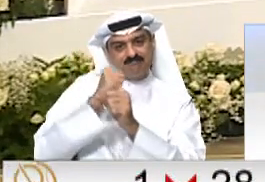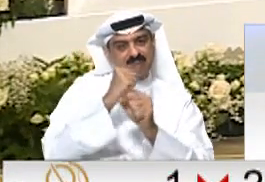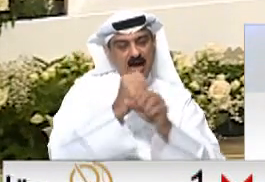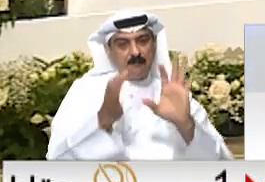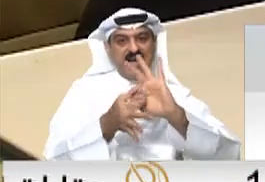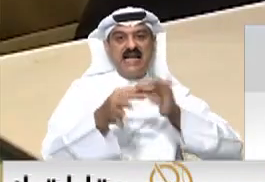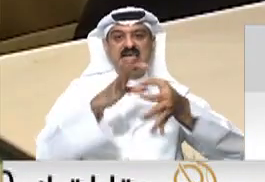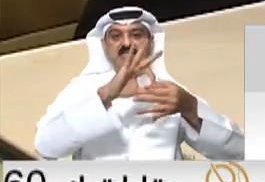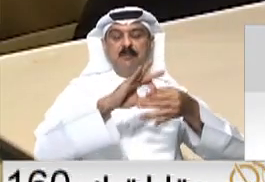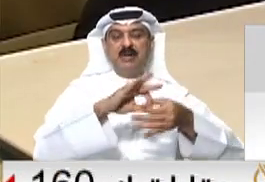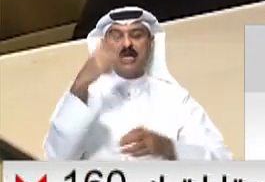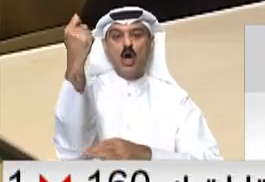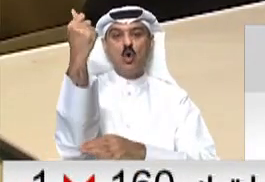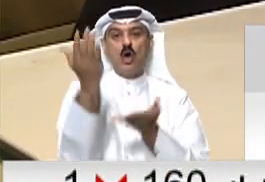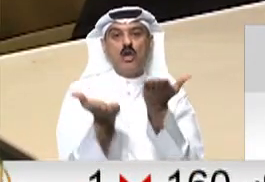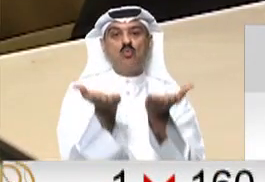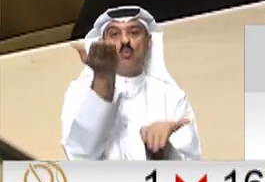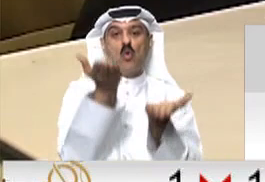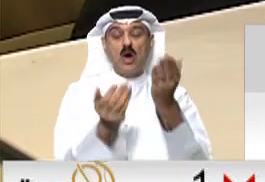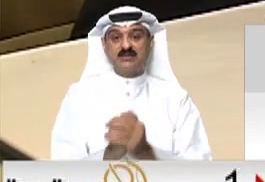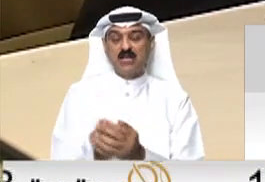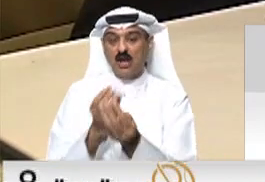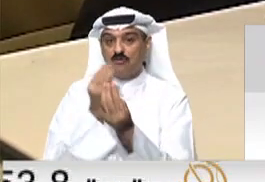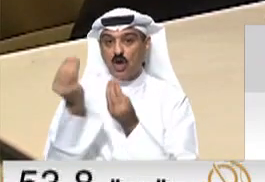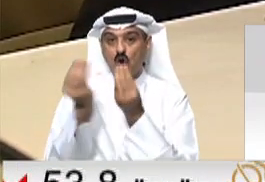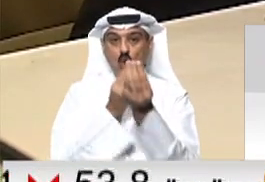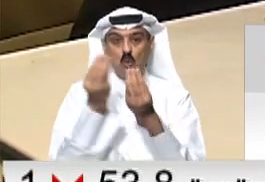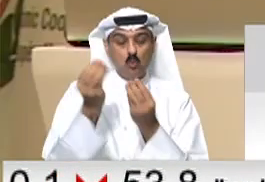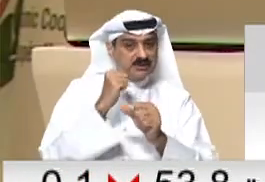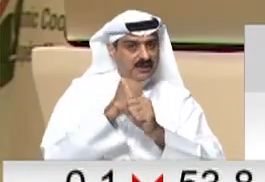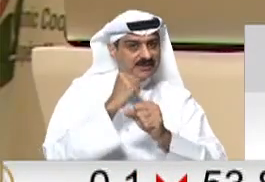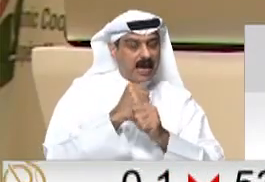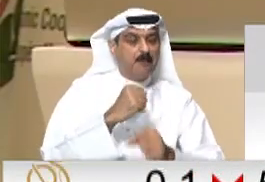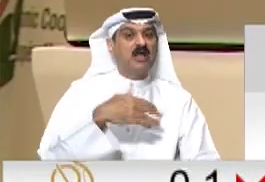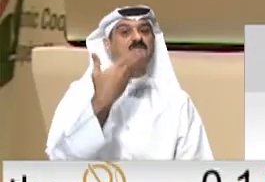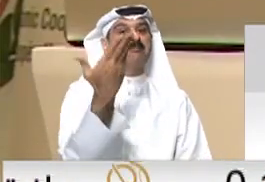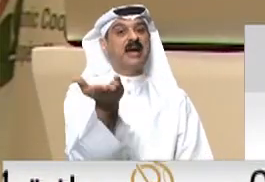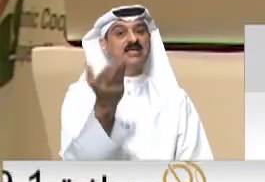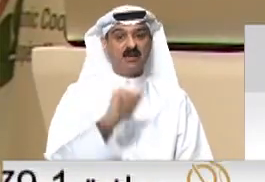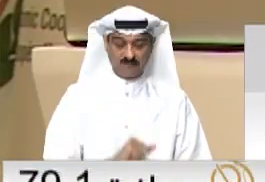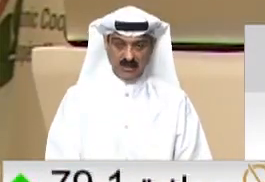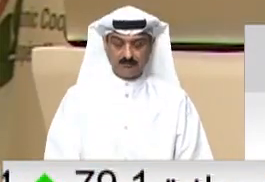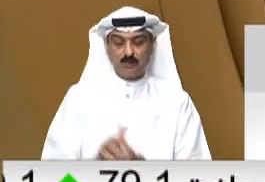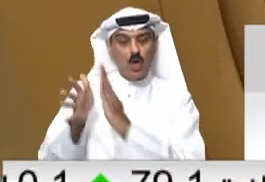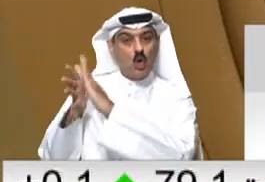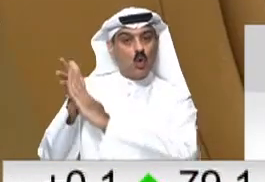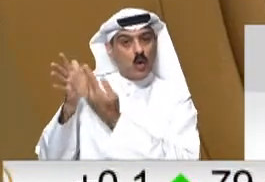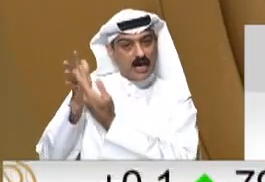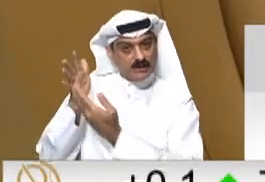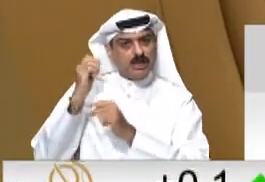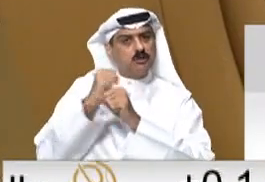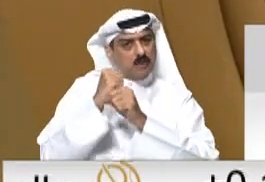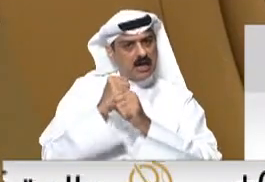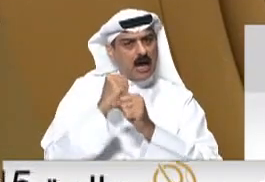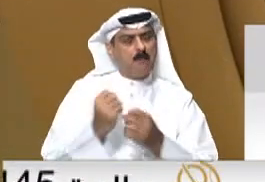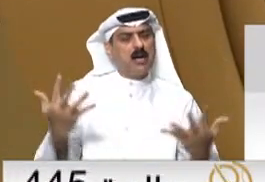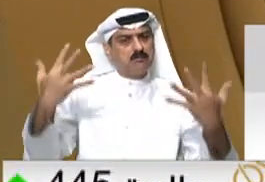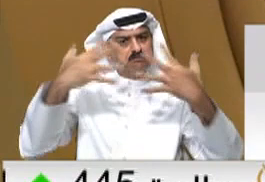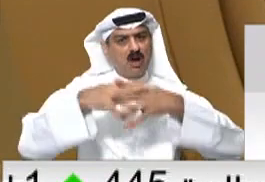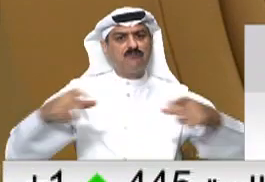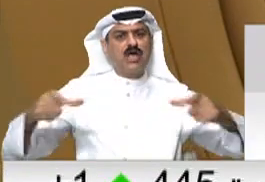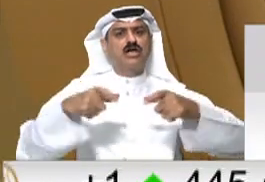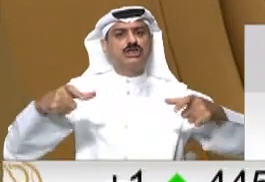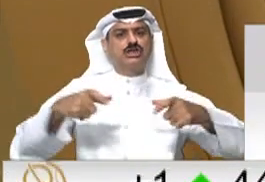وموازنتها المالية، فضلا عن مناقشة أنشطتها المستقبلية. كما سيتضمن جدول الأعمال اجتماع الجمعية